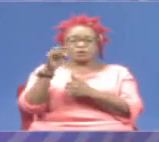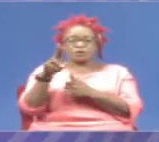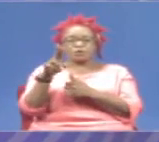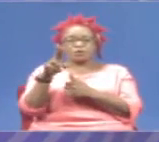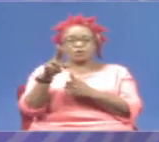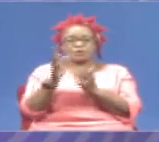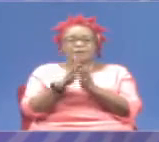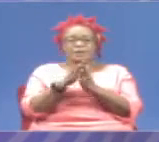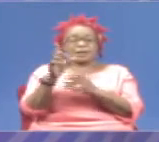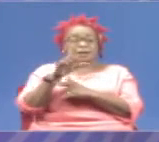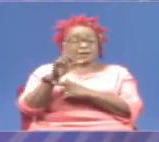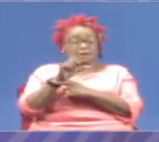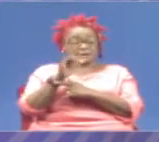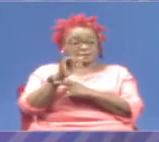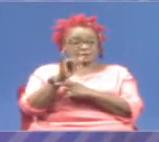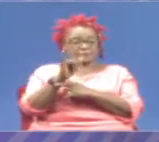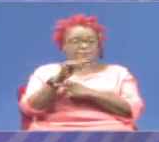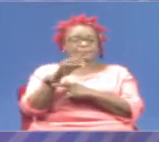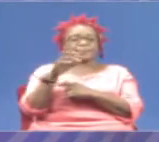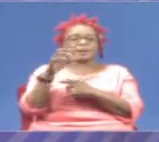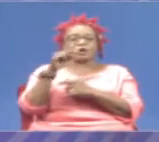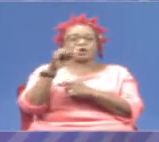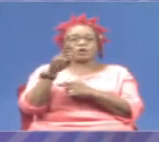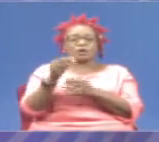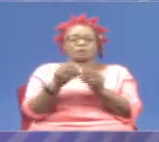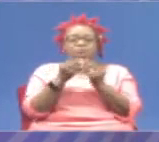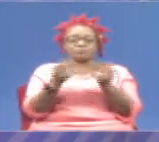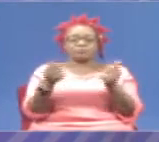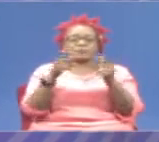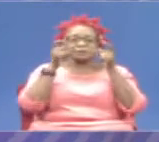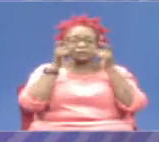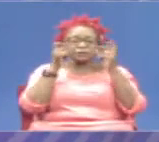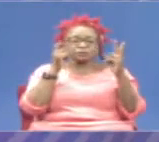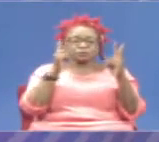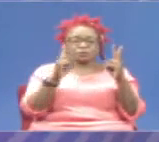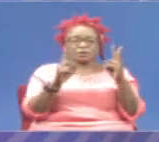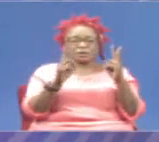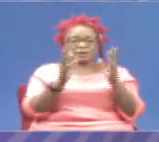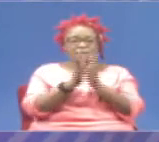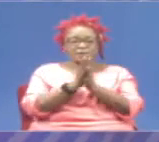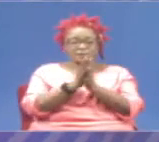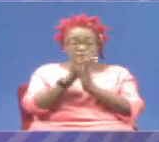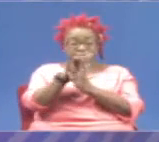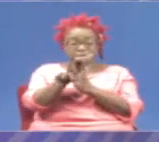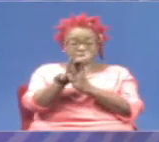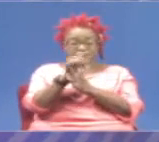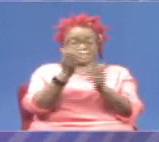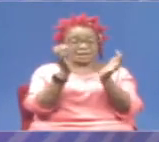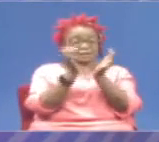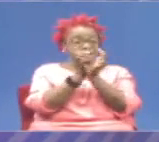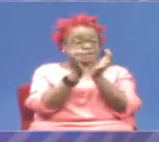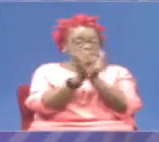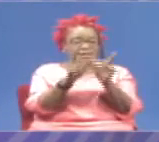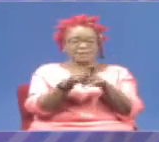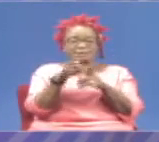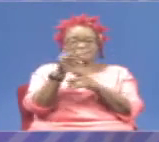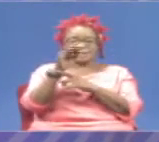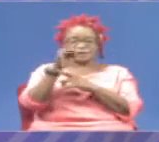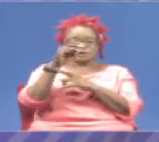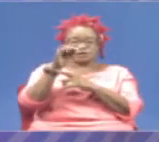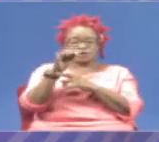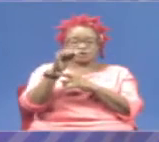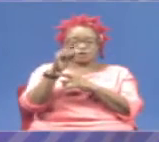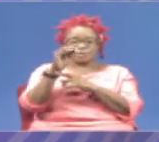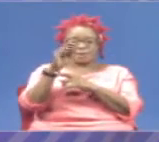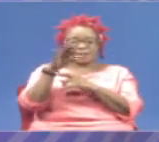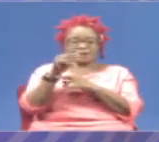Kenya. Kogalo walilaza mabingwa Tusker mabao mawili kwa moja katika uga wa kimataifa wa Kasarani, huku Benson Omala akifunga bao lake